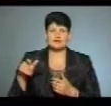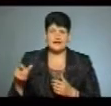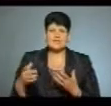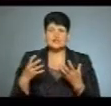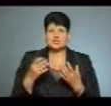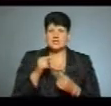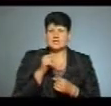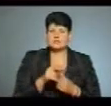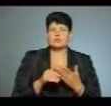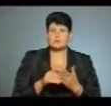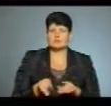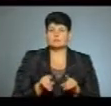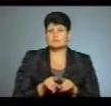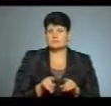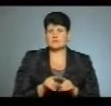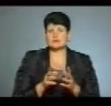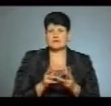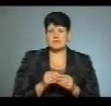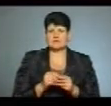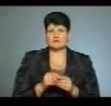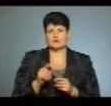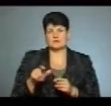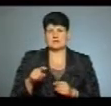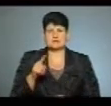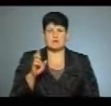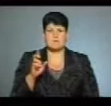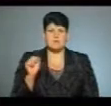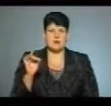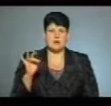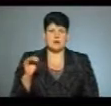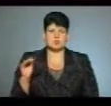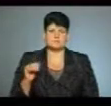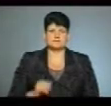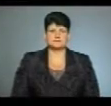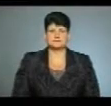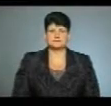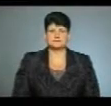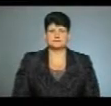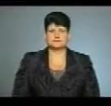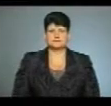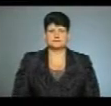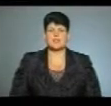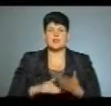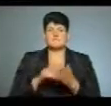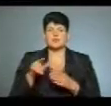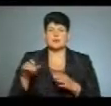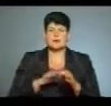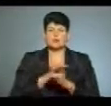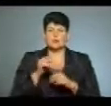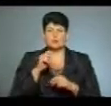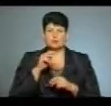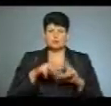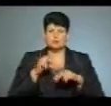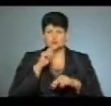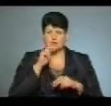їм допомагають стільки ж волонтерів жителів Збаража. Подробиці у сюжеті Ірини Терлюк. Волонтери проєкту «Будуємо Україну